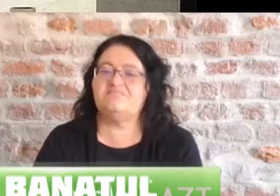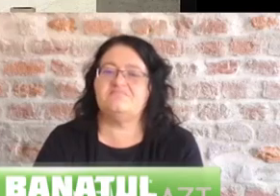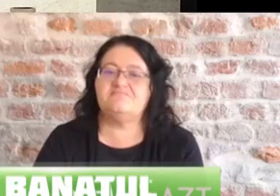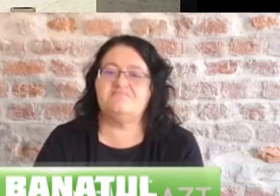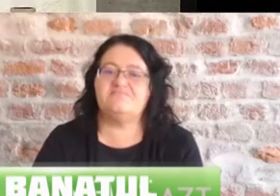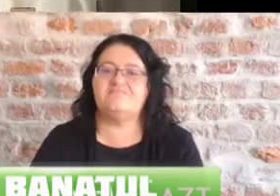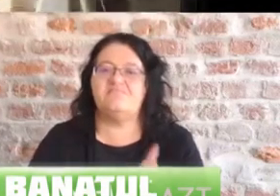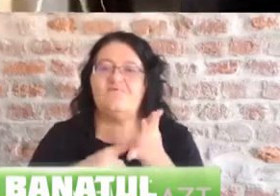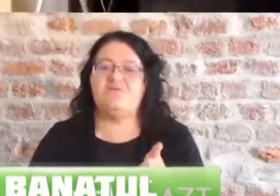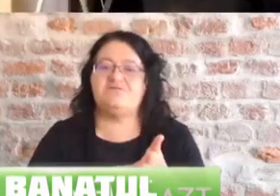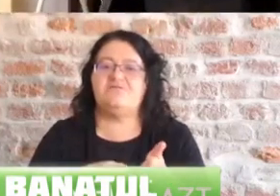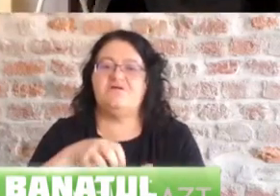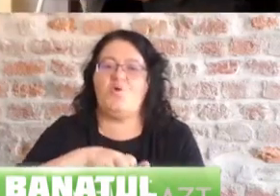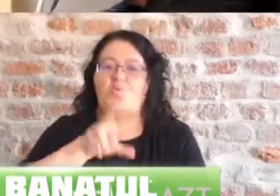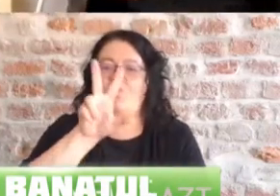bună ziua!